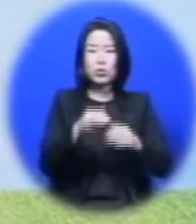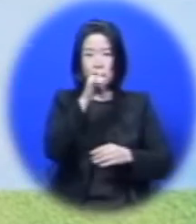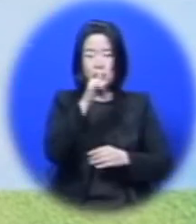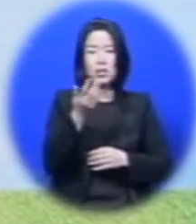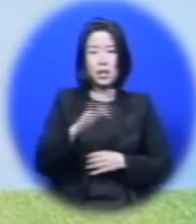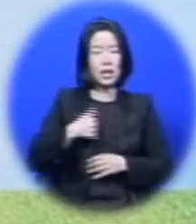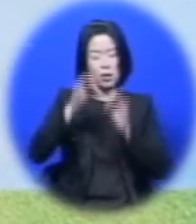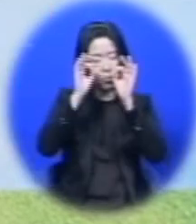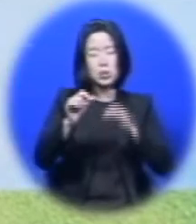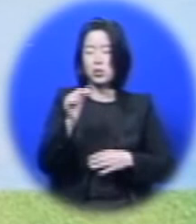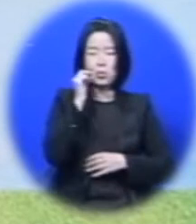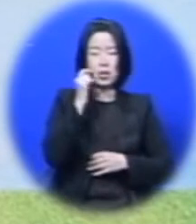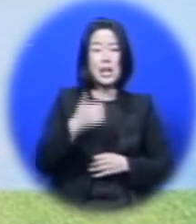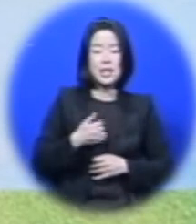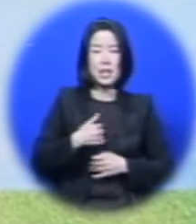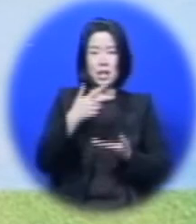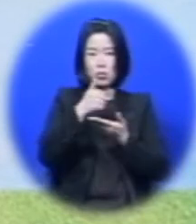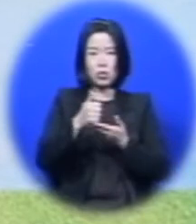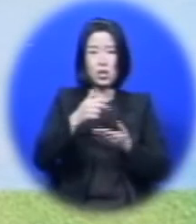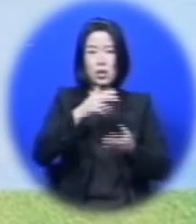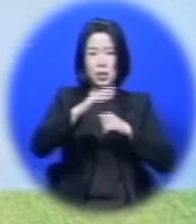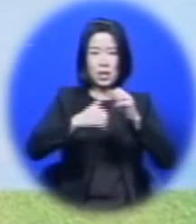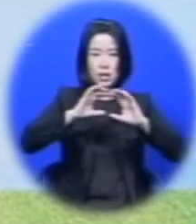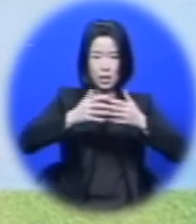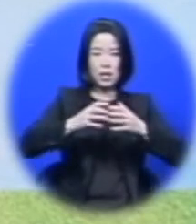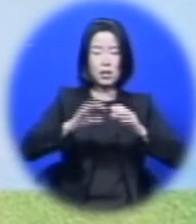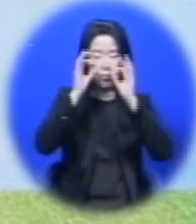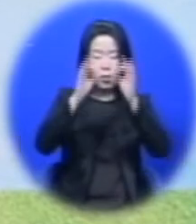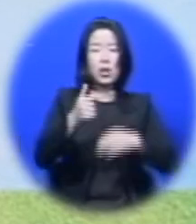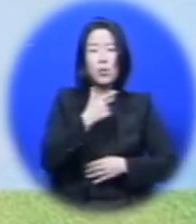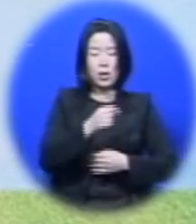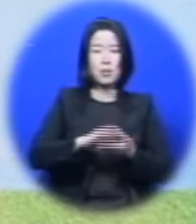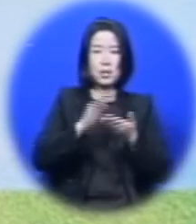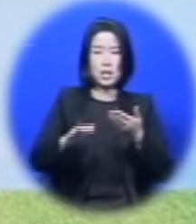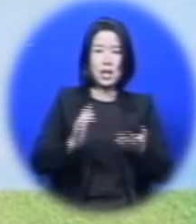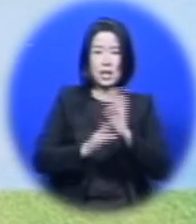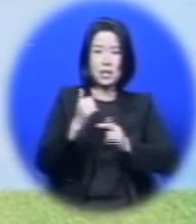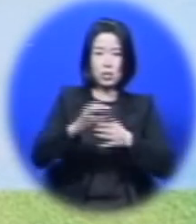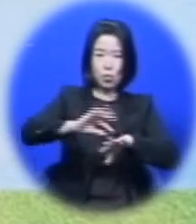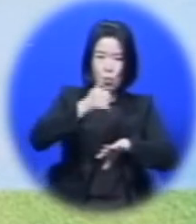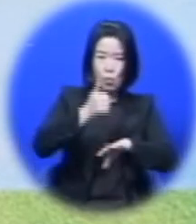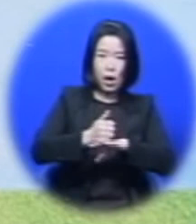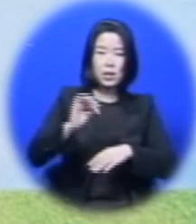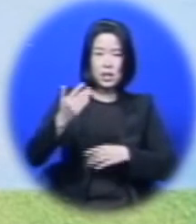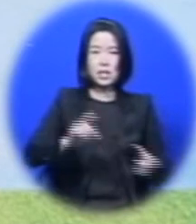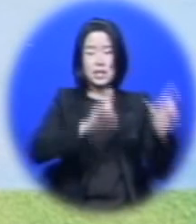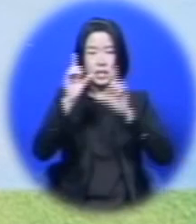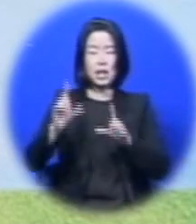못했습니다. 주여, 제가 주님의 나라를 보기 원합니다. 예수님 왕 되심을 제가 살기를